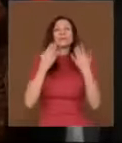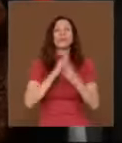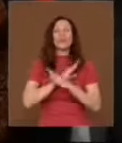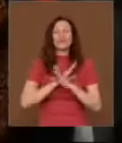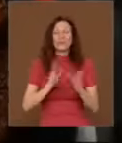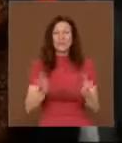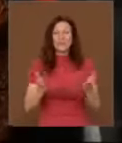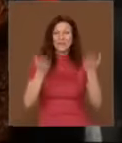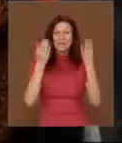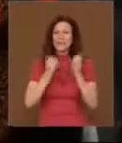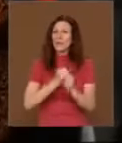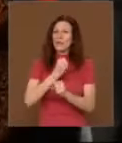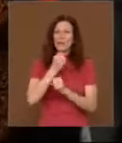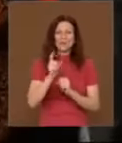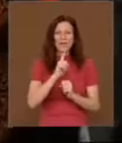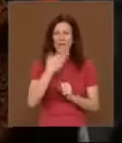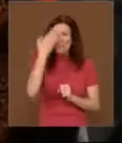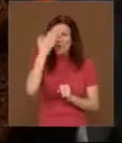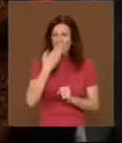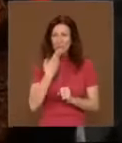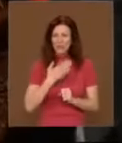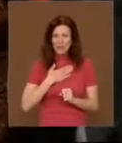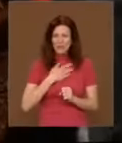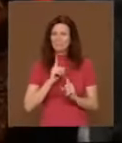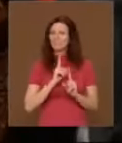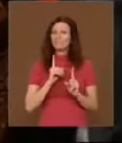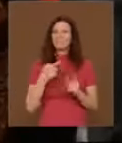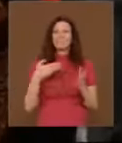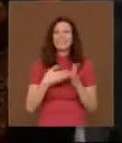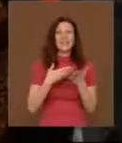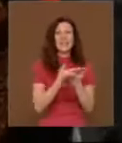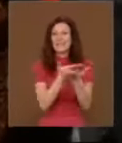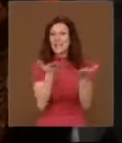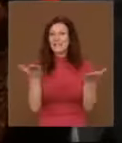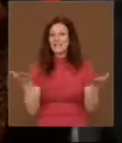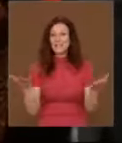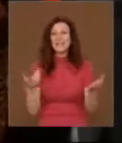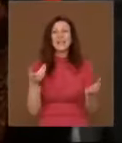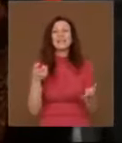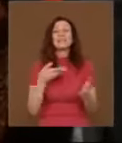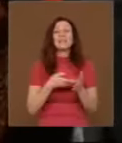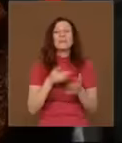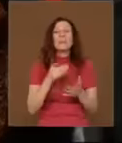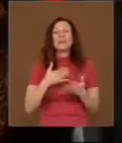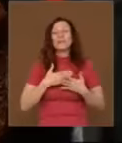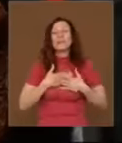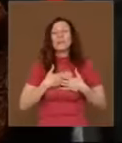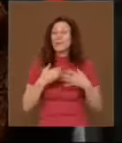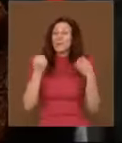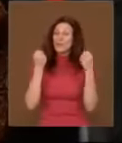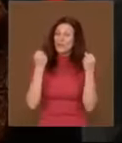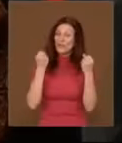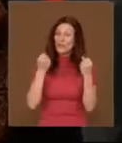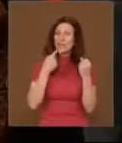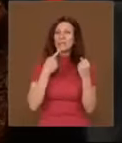победи смъртта не за себе си, а заради нас, за да имаме ние живот. Той за това и се